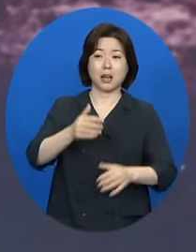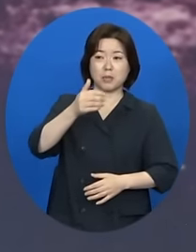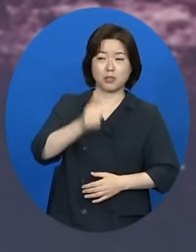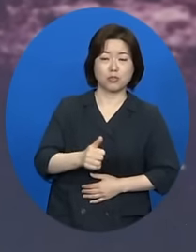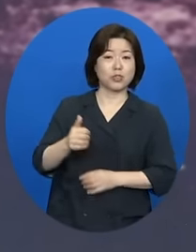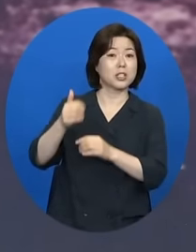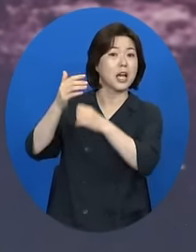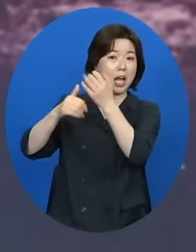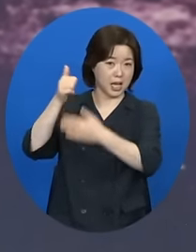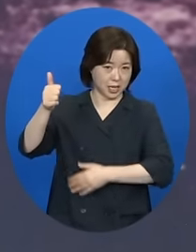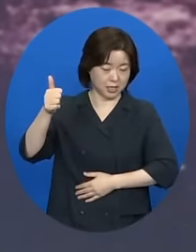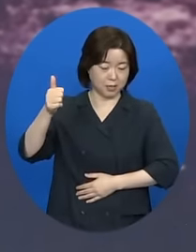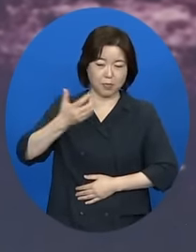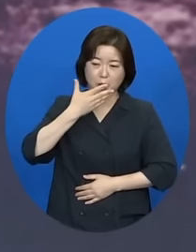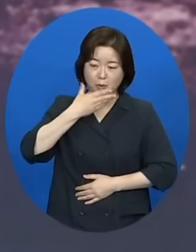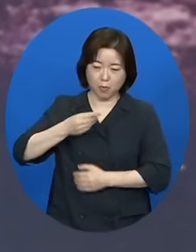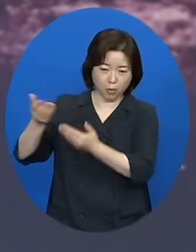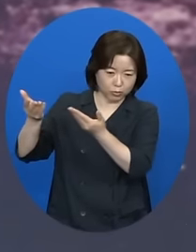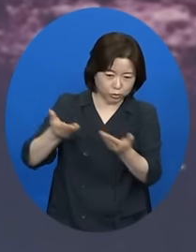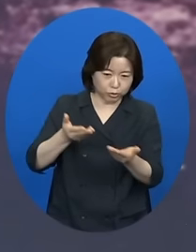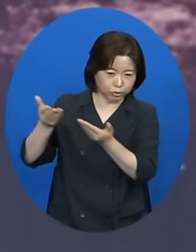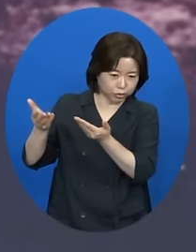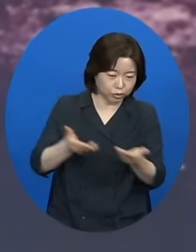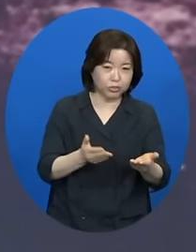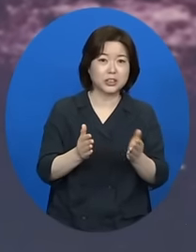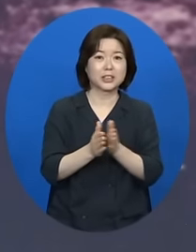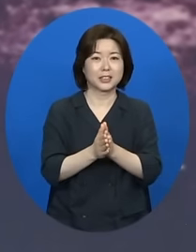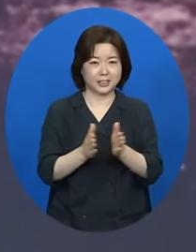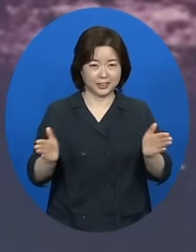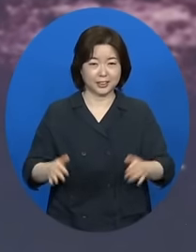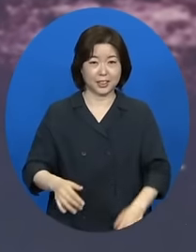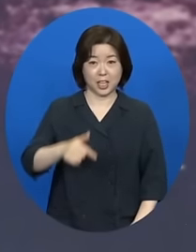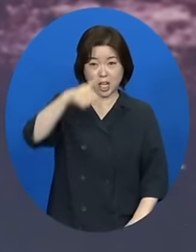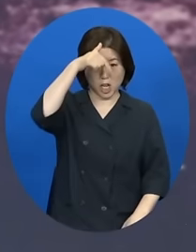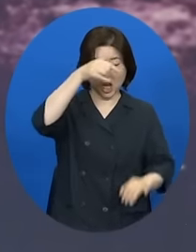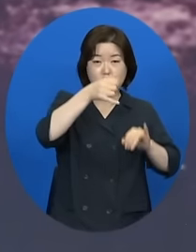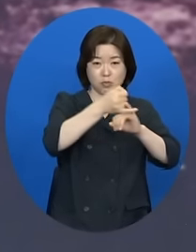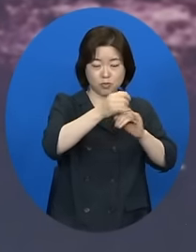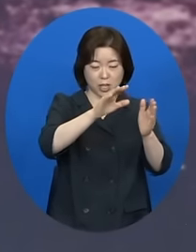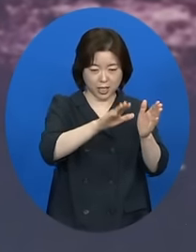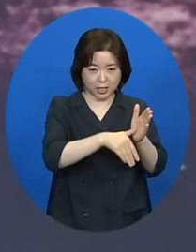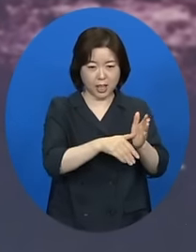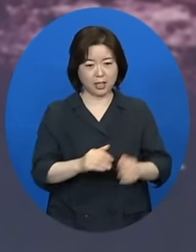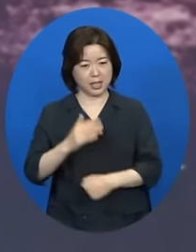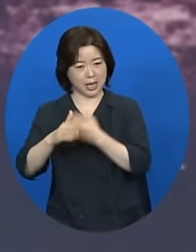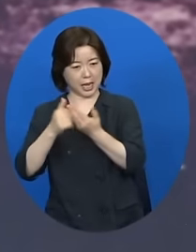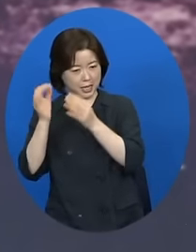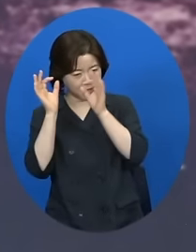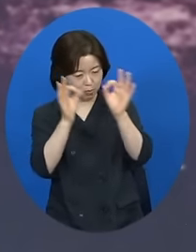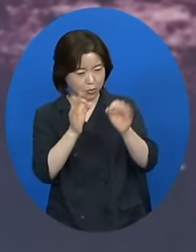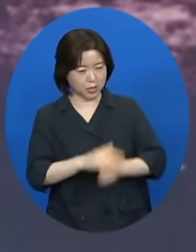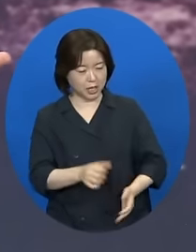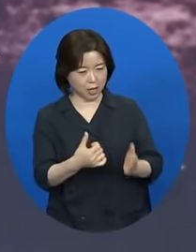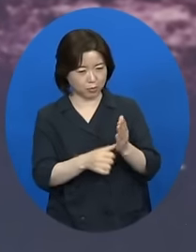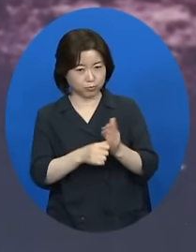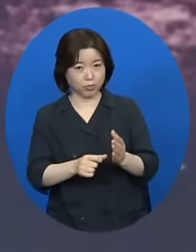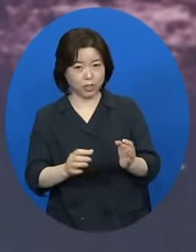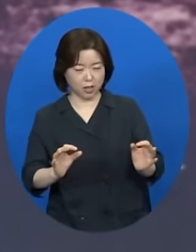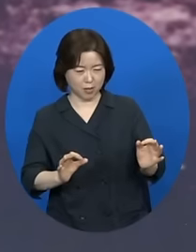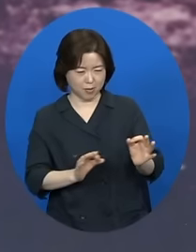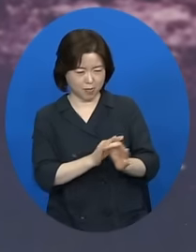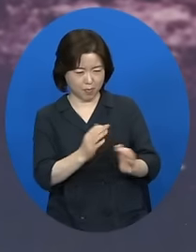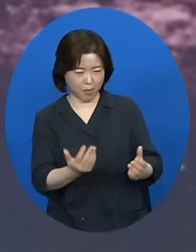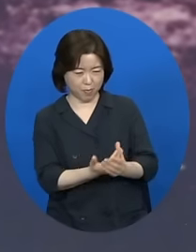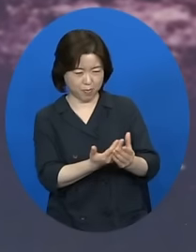복을 부어주시기 시작합니다. 일단은 구약에서는 하나님의 복이 좀 이렇게 물질적인 번영으로 번성으로